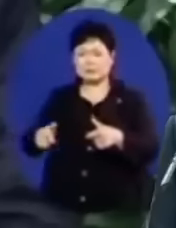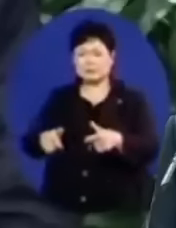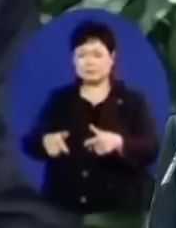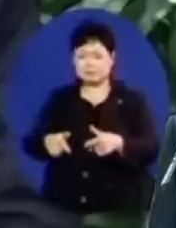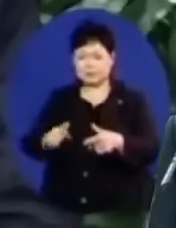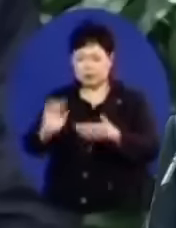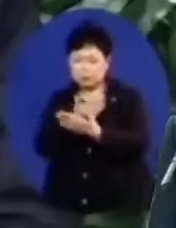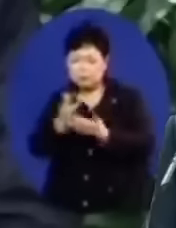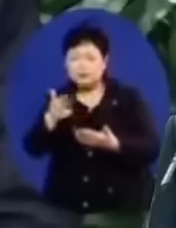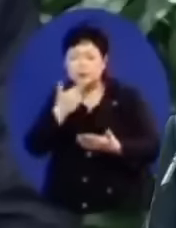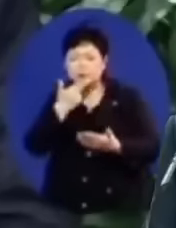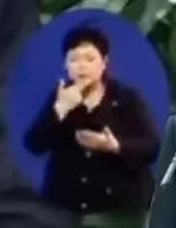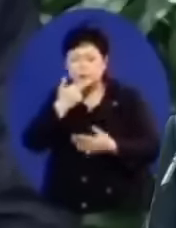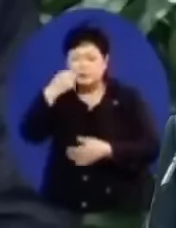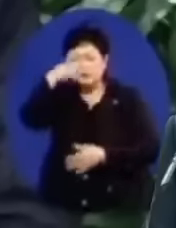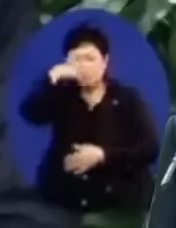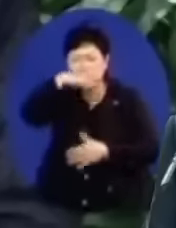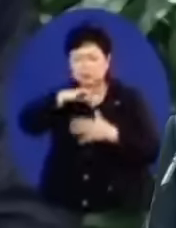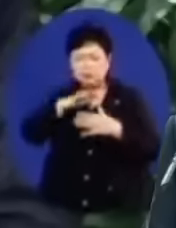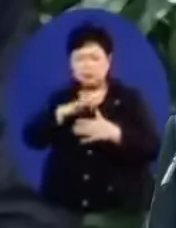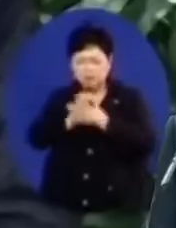분별 없이 기도해서는 안 되는 것입니다.